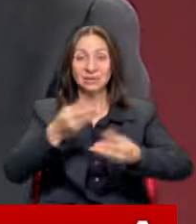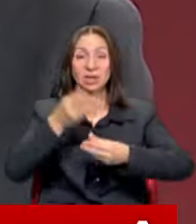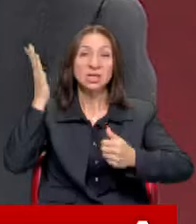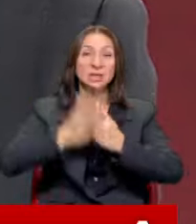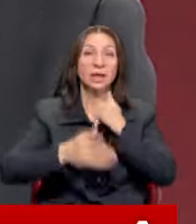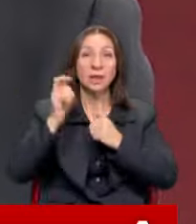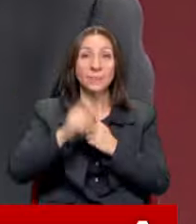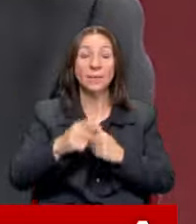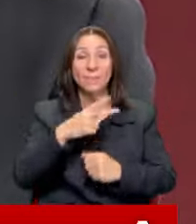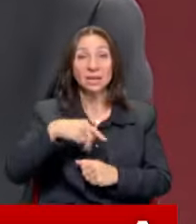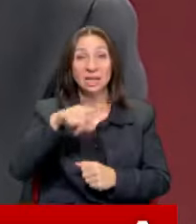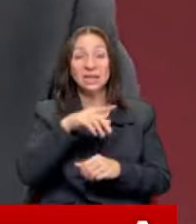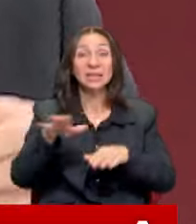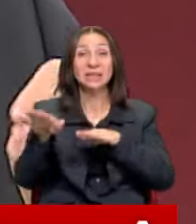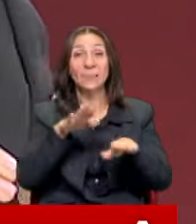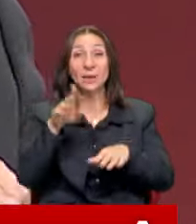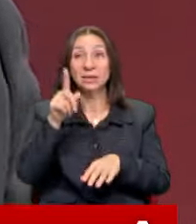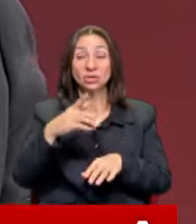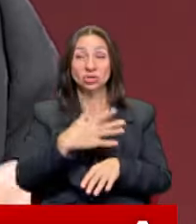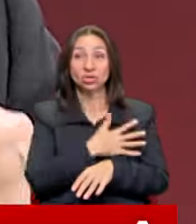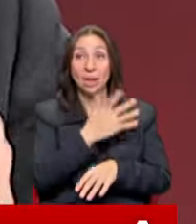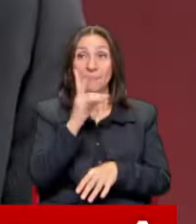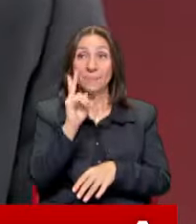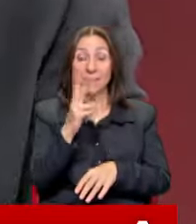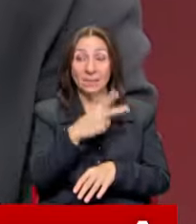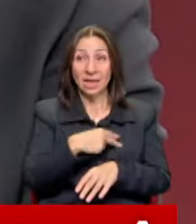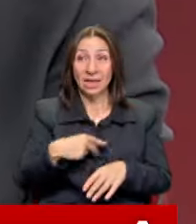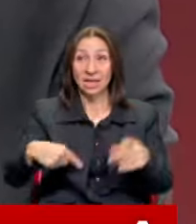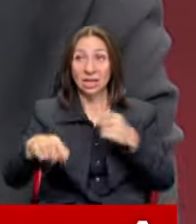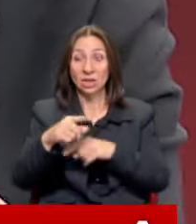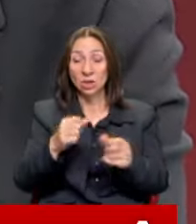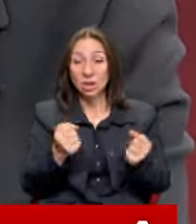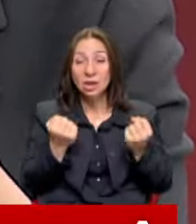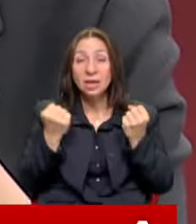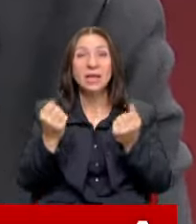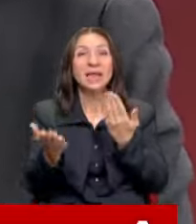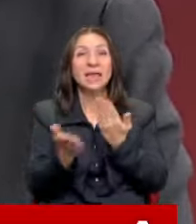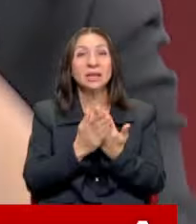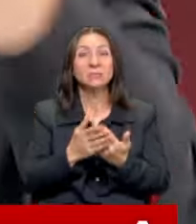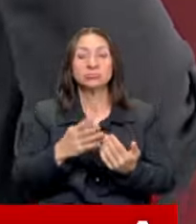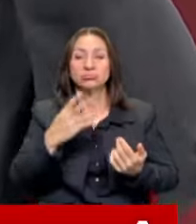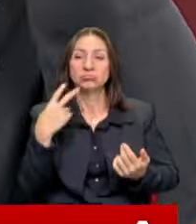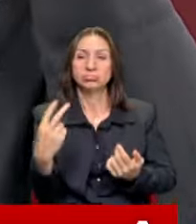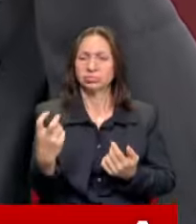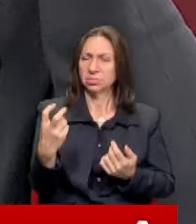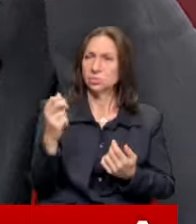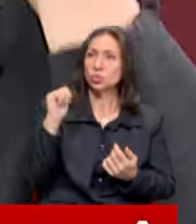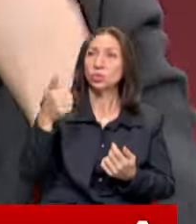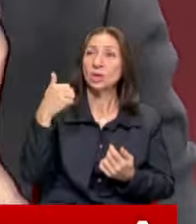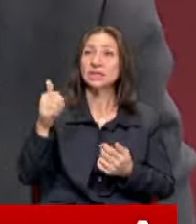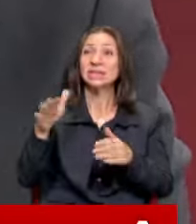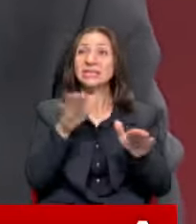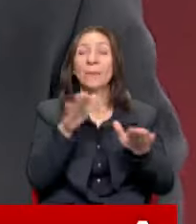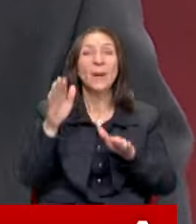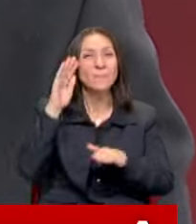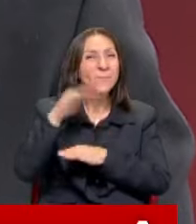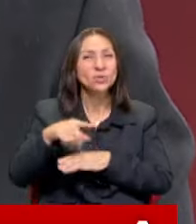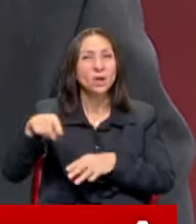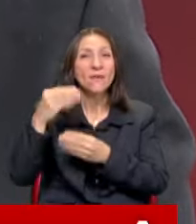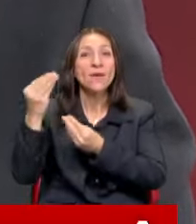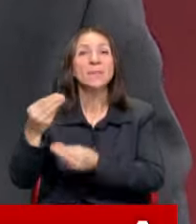belediyelerimizin yine depremde Cumhuriyet Halk Partili belediyelerin götürdüğü yardımları el koyup günlerce depremzedelerin